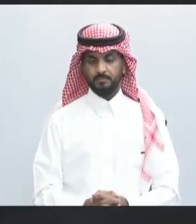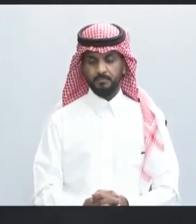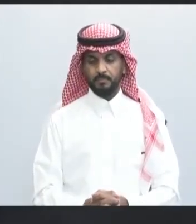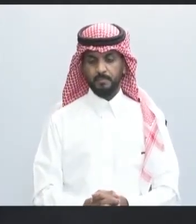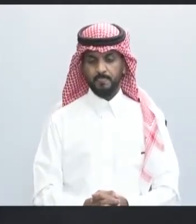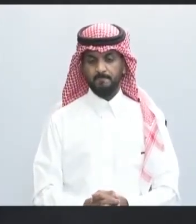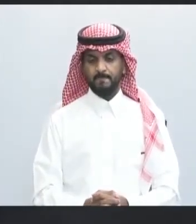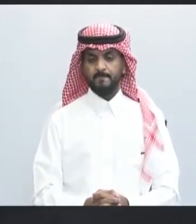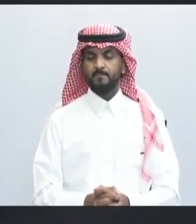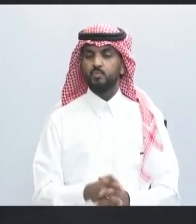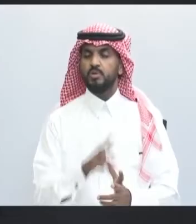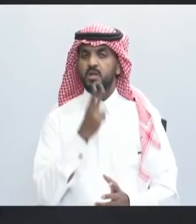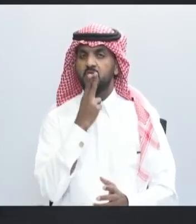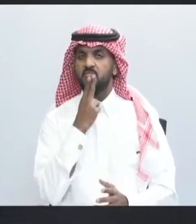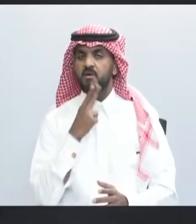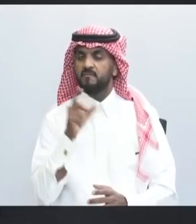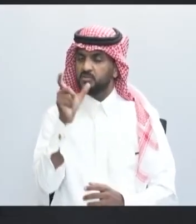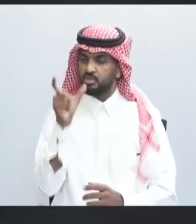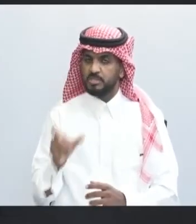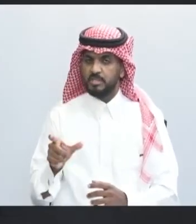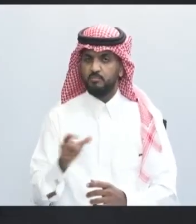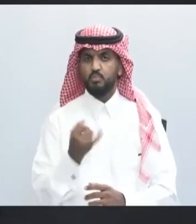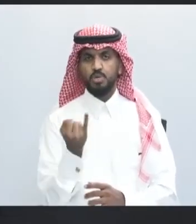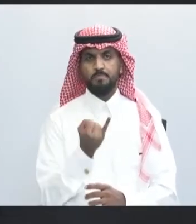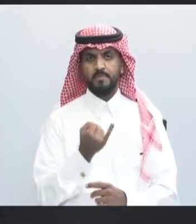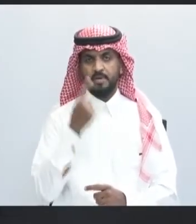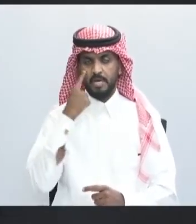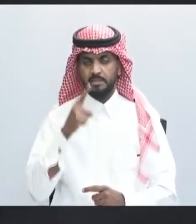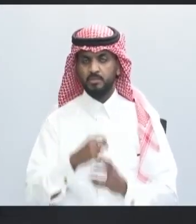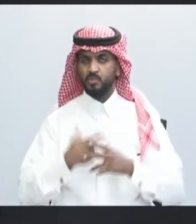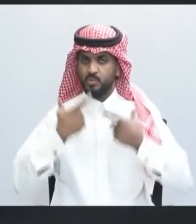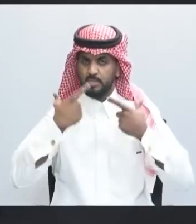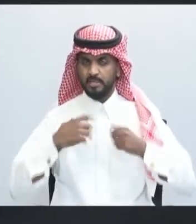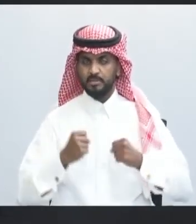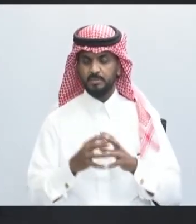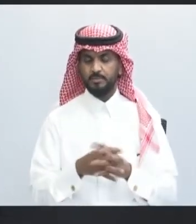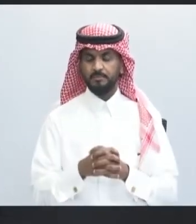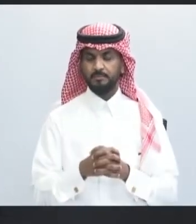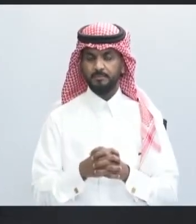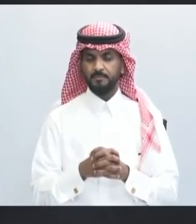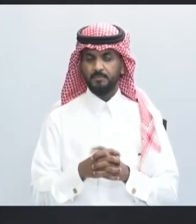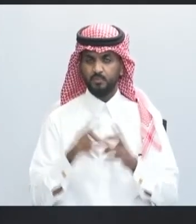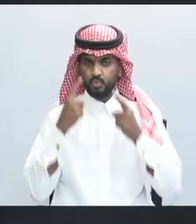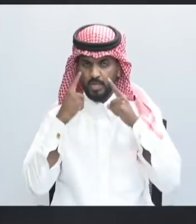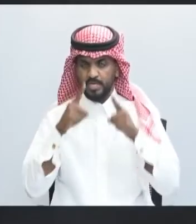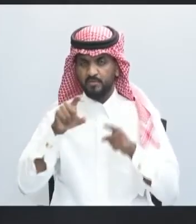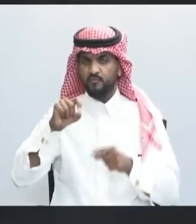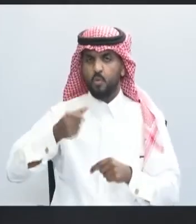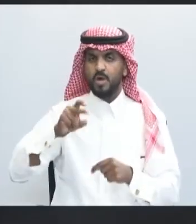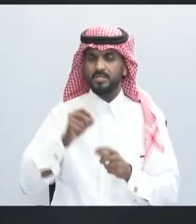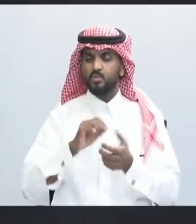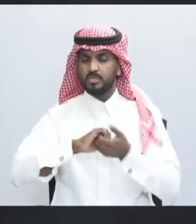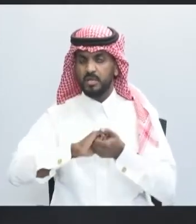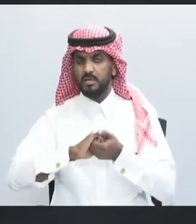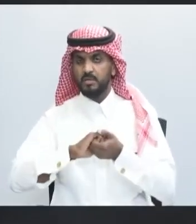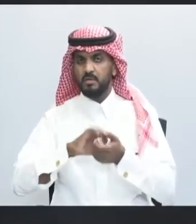النظافه الشخصيه مهمه لحياتنا والصحه اجسامنا لنشاهد فواز واصدقائه